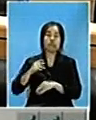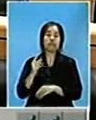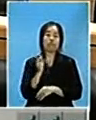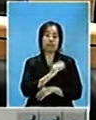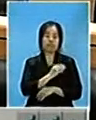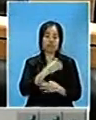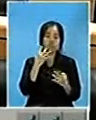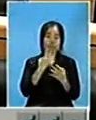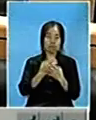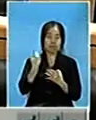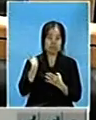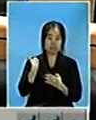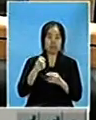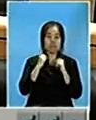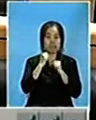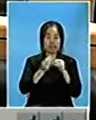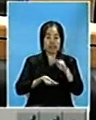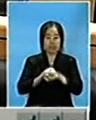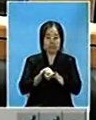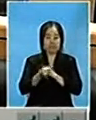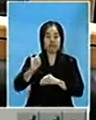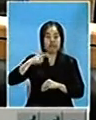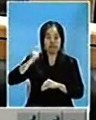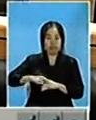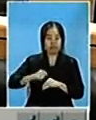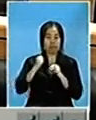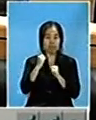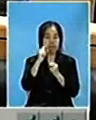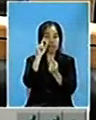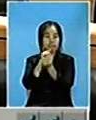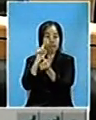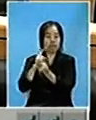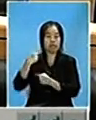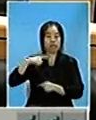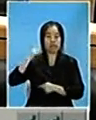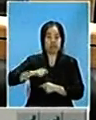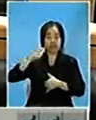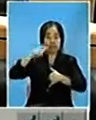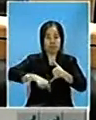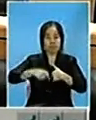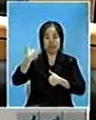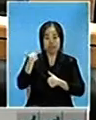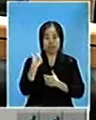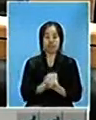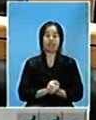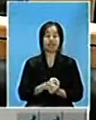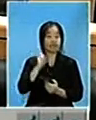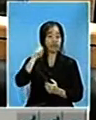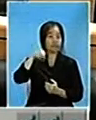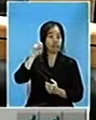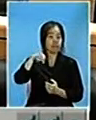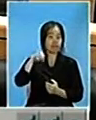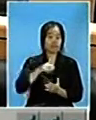เต้นศาลหรือพยายามครอบงำศาลได้เลยมีการวิ่งเต้นนี่คือความจริงที่ปฏิเสธไม่ได้ว่